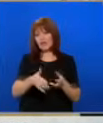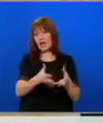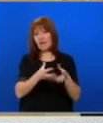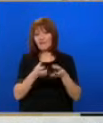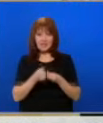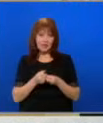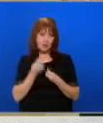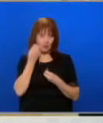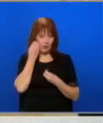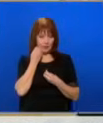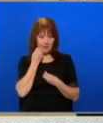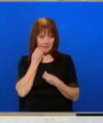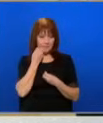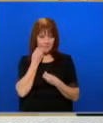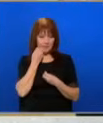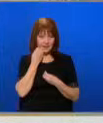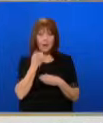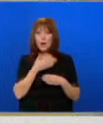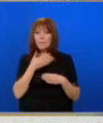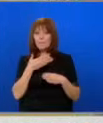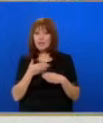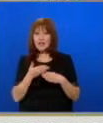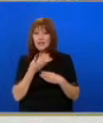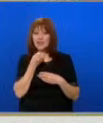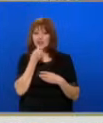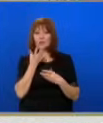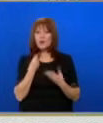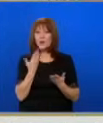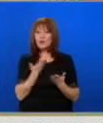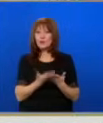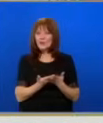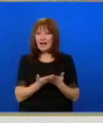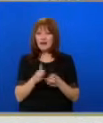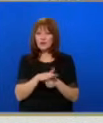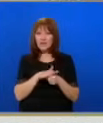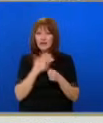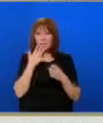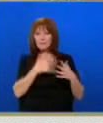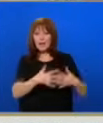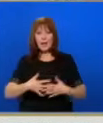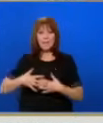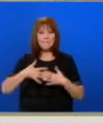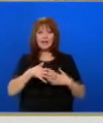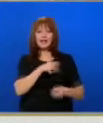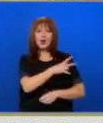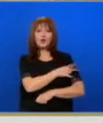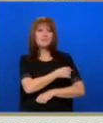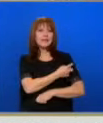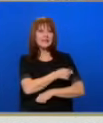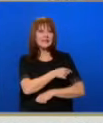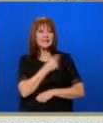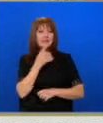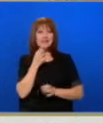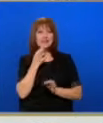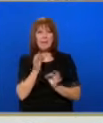е добре. Последният случай, който е дал основание, е при преглед от медицинското лице за